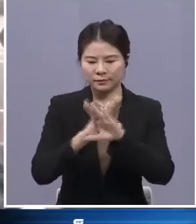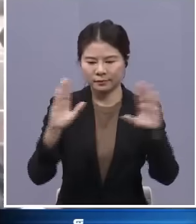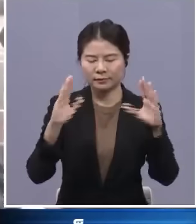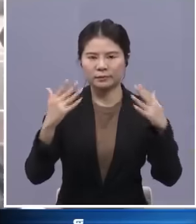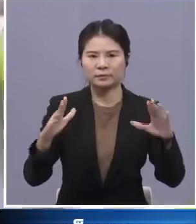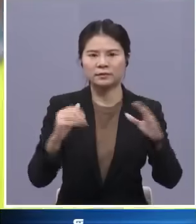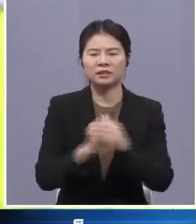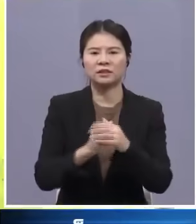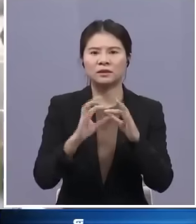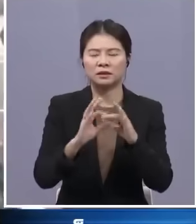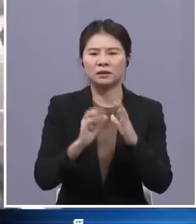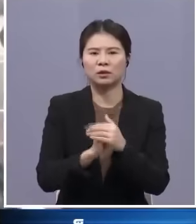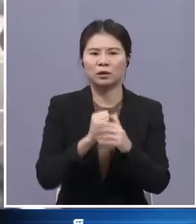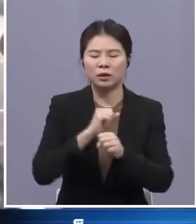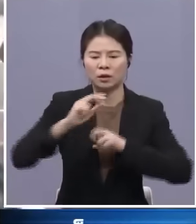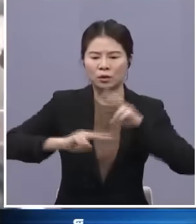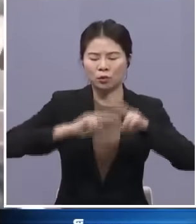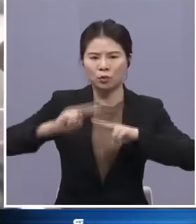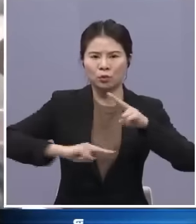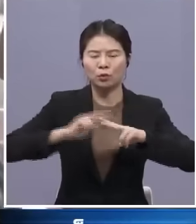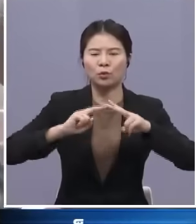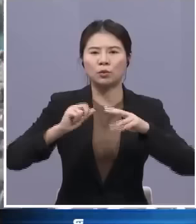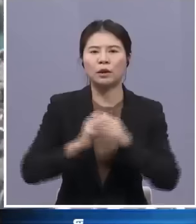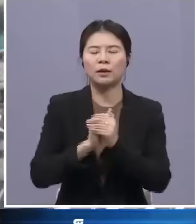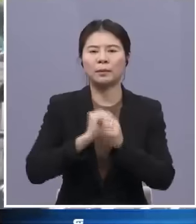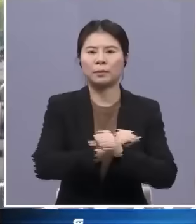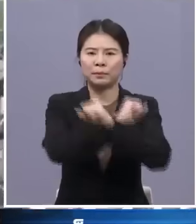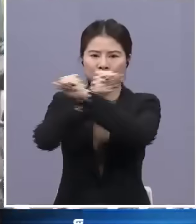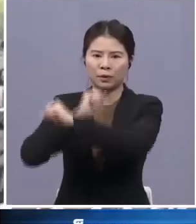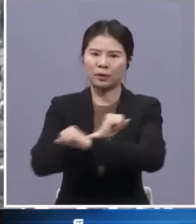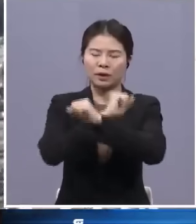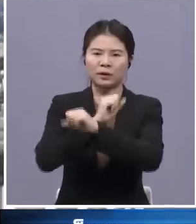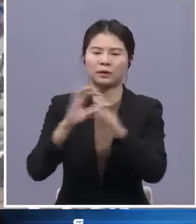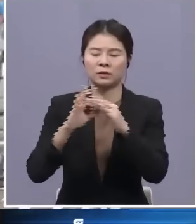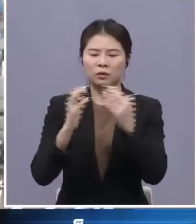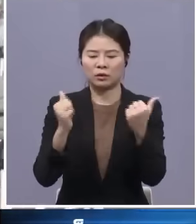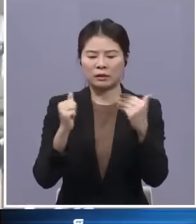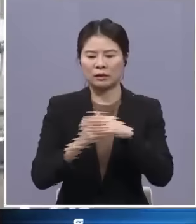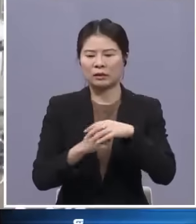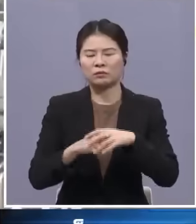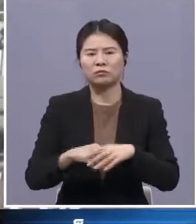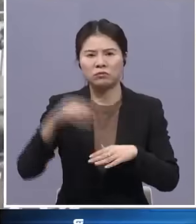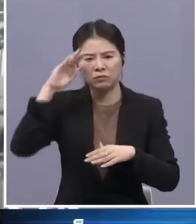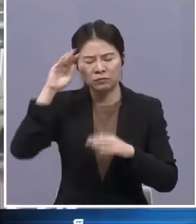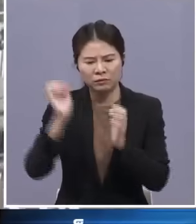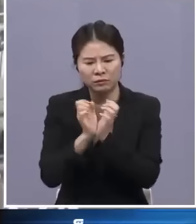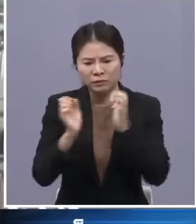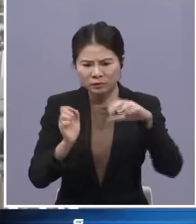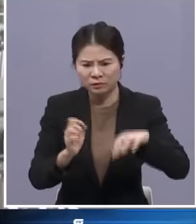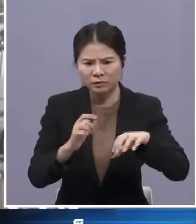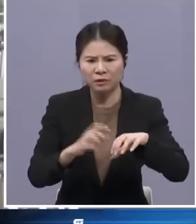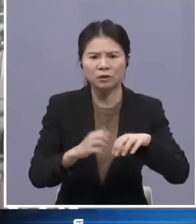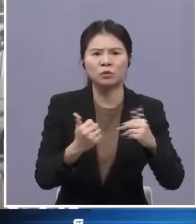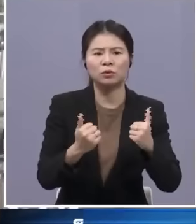ที่ชื่อว่า Safeguard Defender ก็ตรวจสอบพบว่ามีสถานีตำรวจที่เขาใช้ว่าสถานีตำรวจลับจีนอยู่ในอิตาลี11